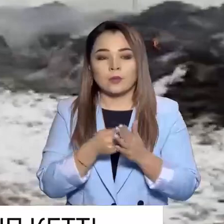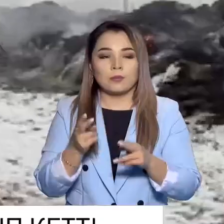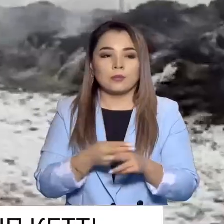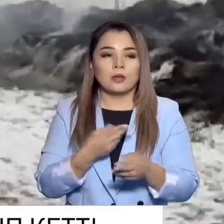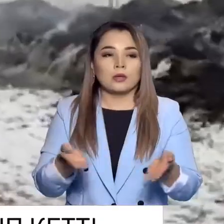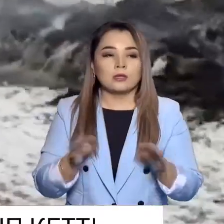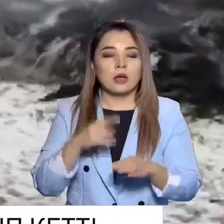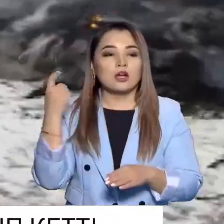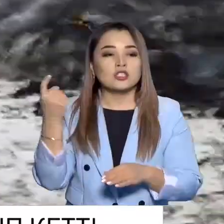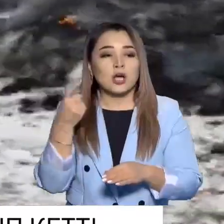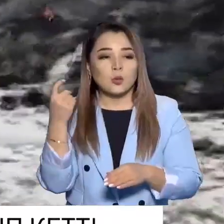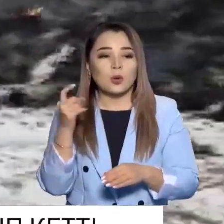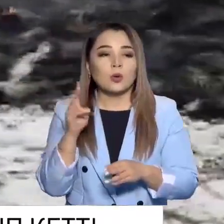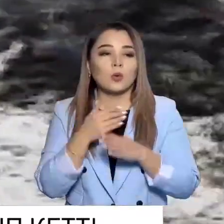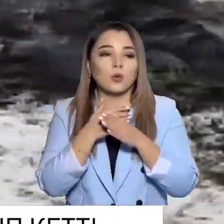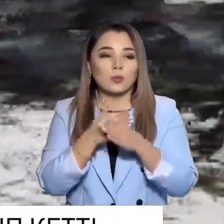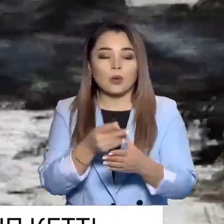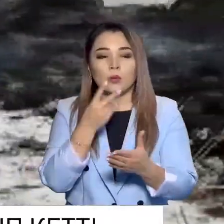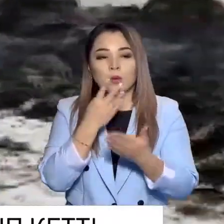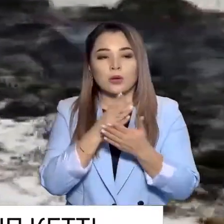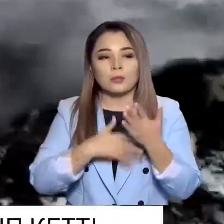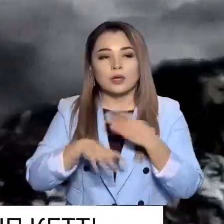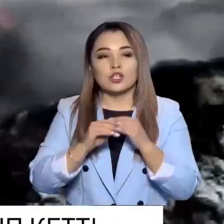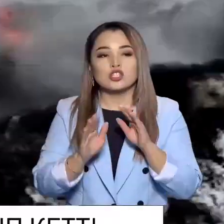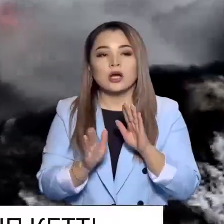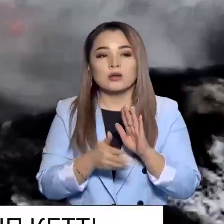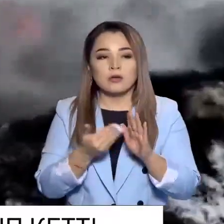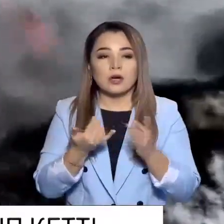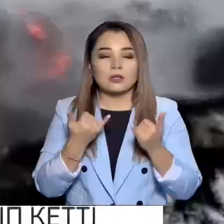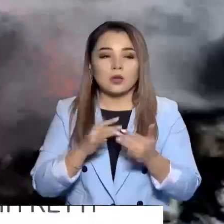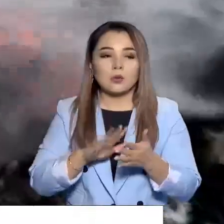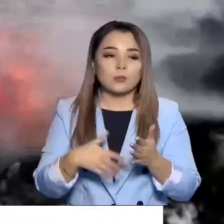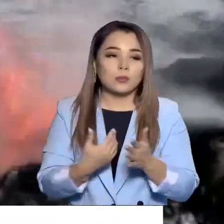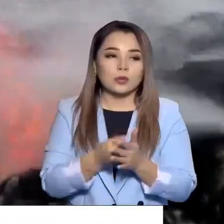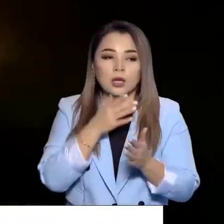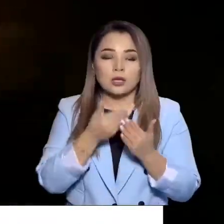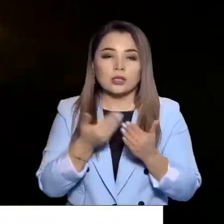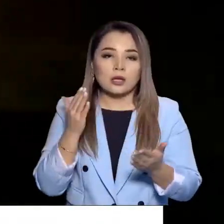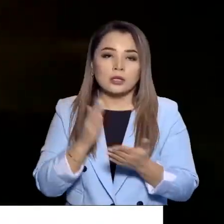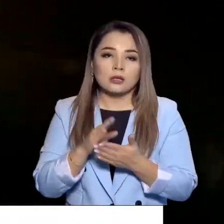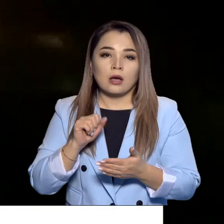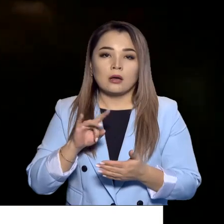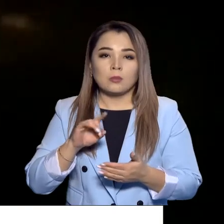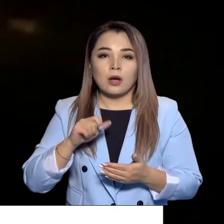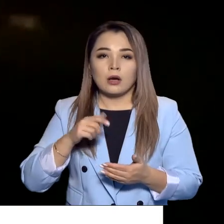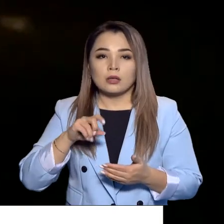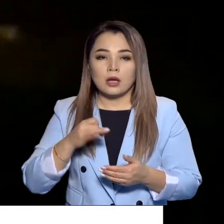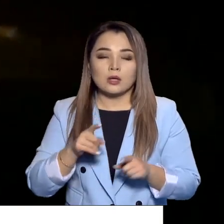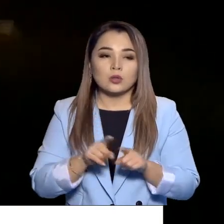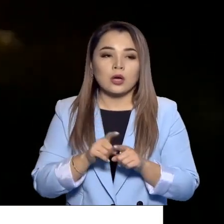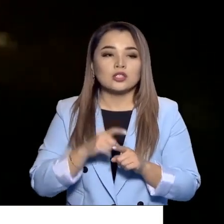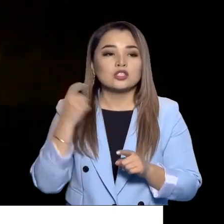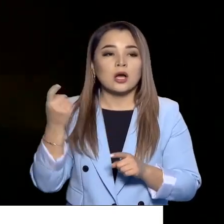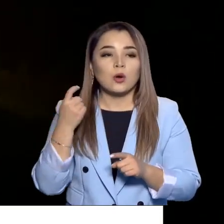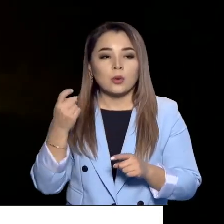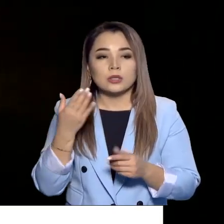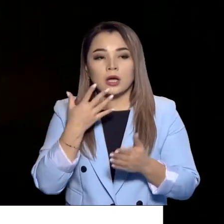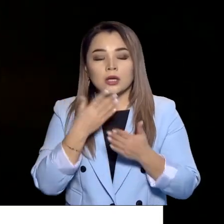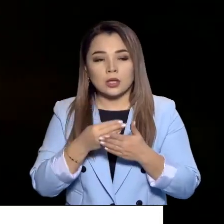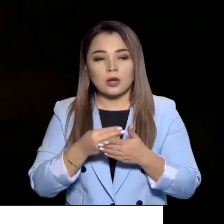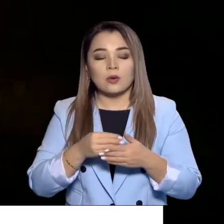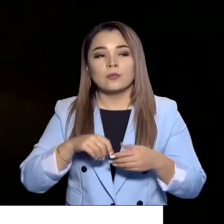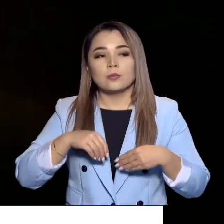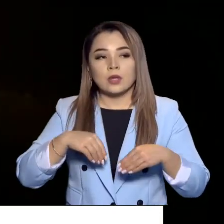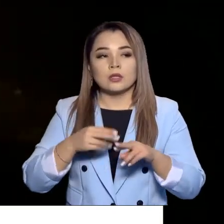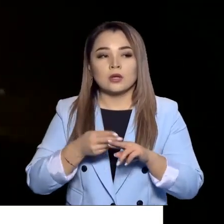қалған шаруашылыққа көмек қолын созуға шақырып жатыр. Бұған дейін Тарбағатай ауданы Екпін ауылындағы шаруа қожалығы 175